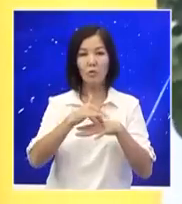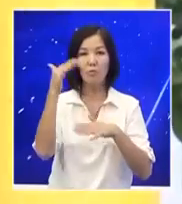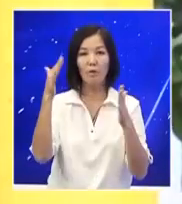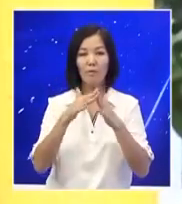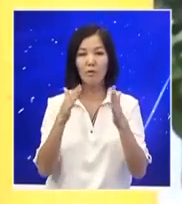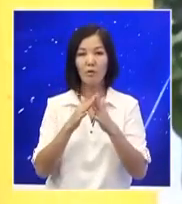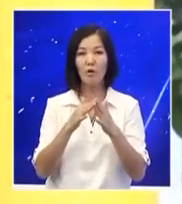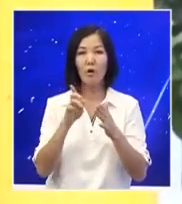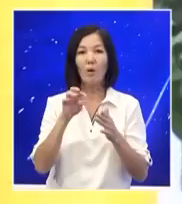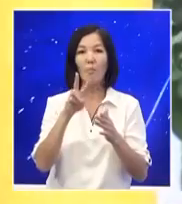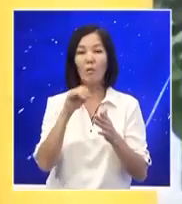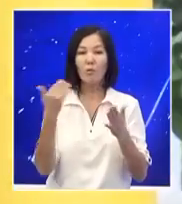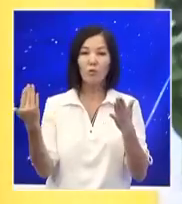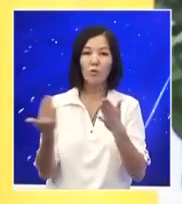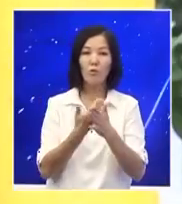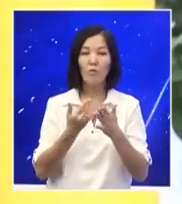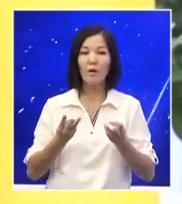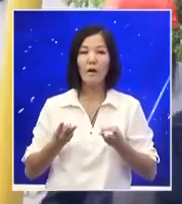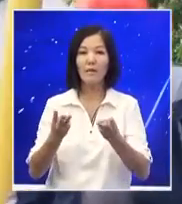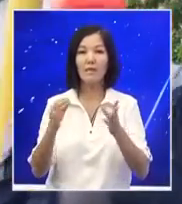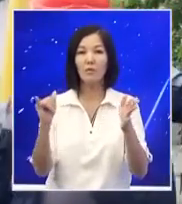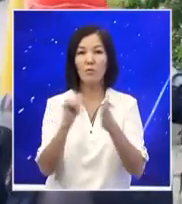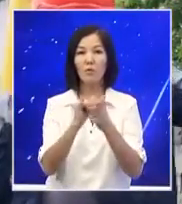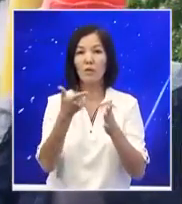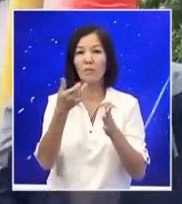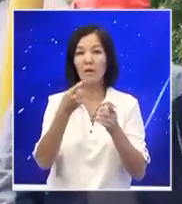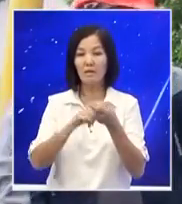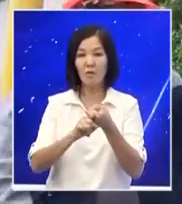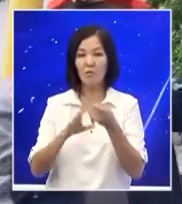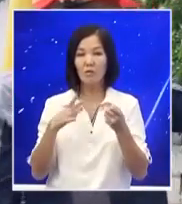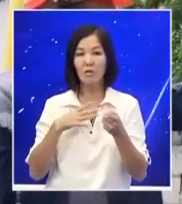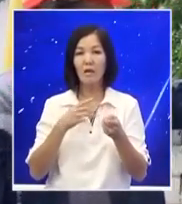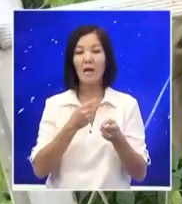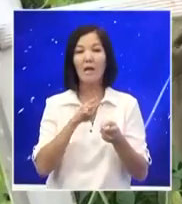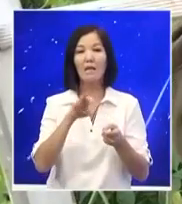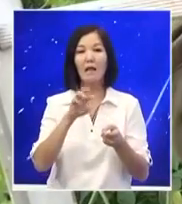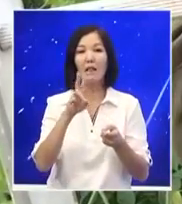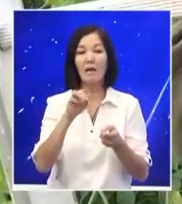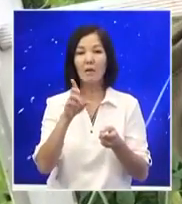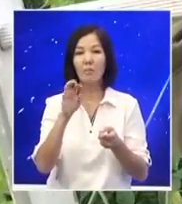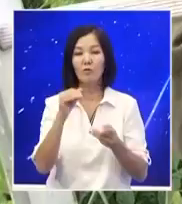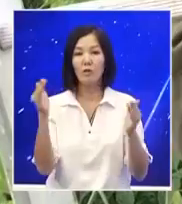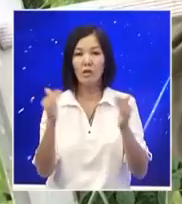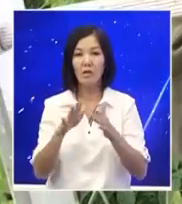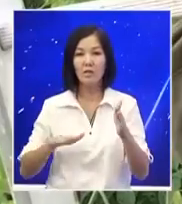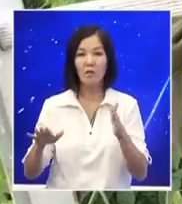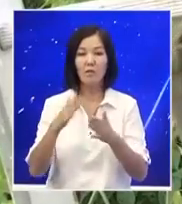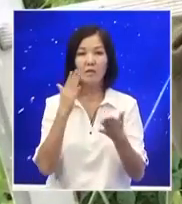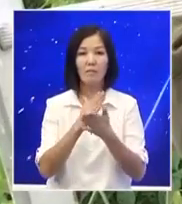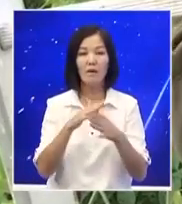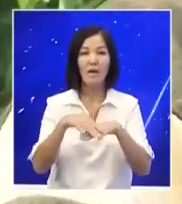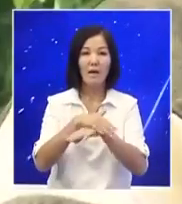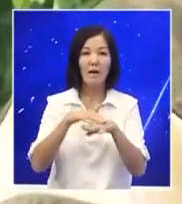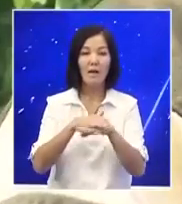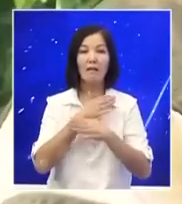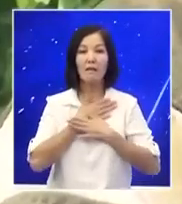үйлерге блокты модульді қазандықтар орнаттырып, газға қостырды. Бұл қатарда Талғардағы Бозторғай, Мелиатор шағын аудандары бар. Халқы